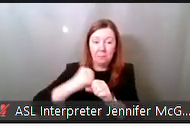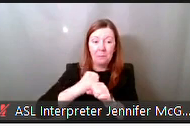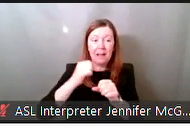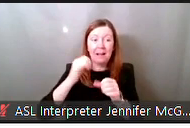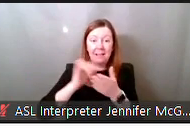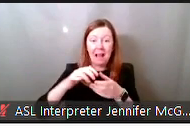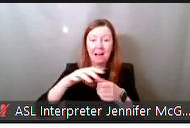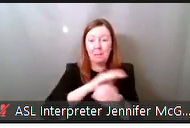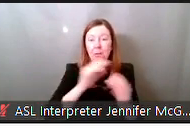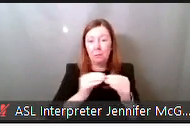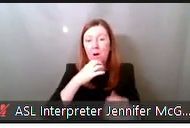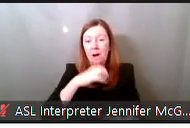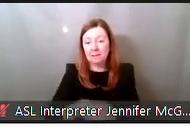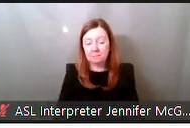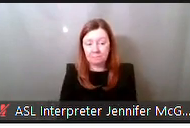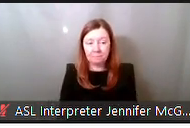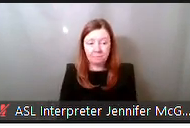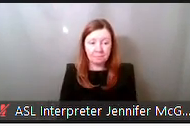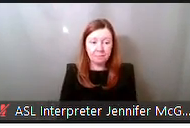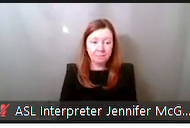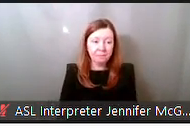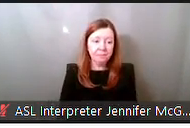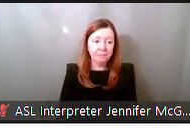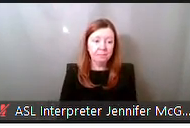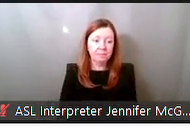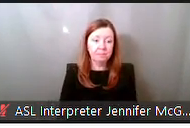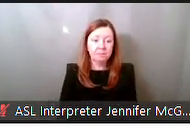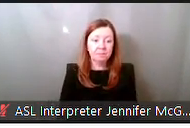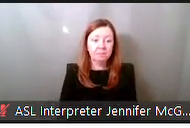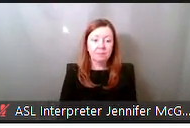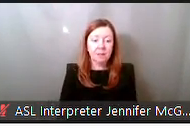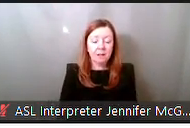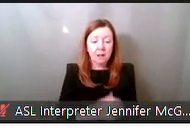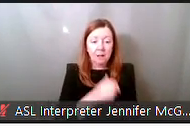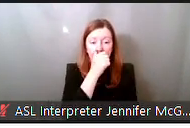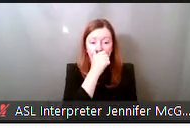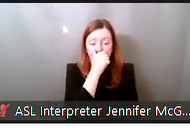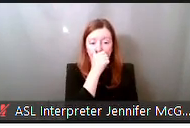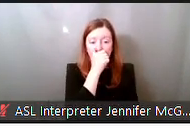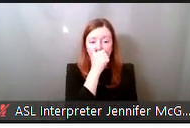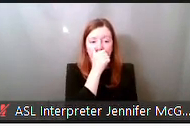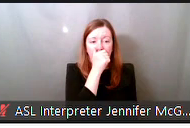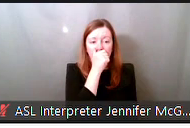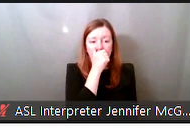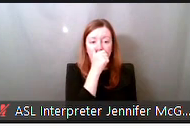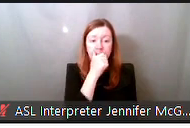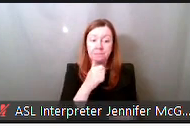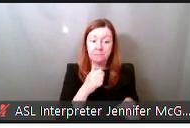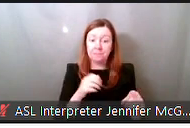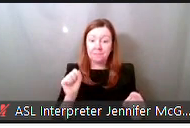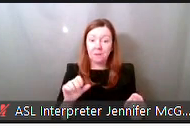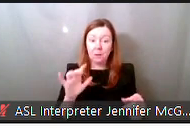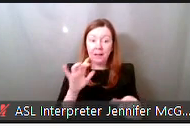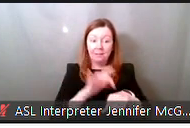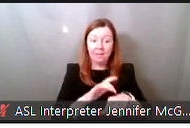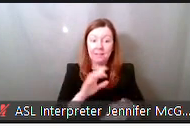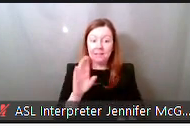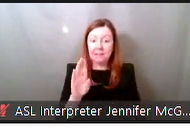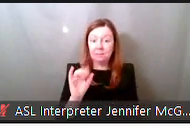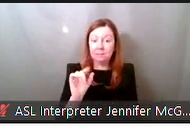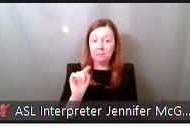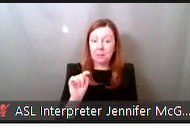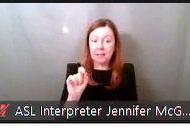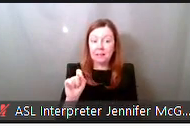neighborhood. 比较深的地方呢，还有是说，如果是说有绿荫多的地方呢，会比较好一些。